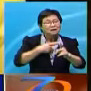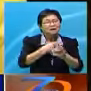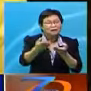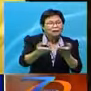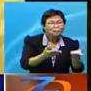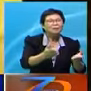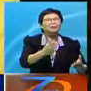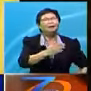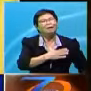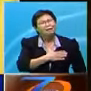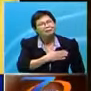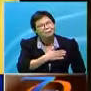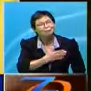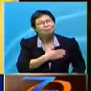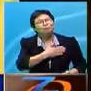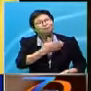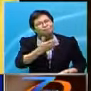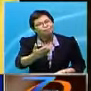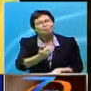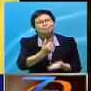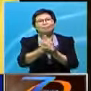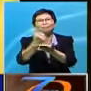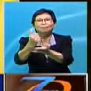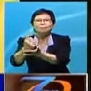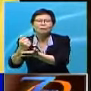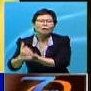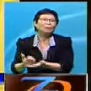dengan sukarela, dengan suci hati kita untuk membantu